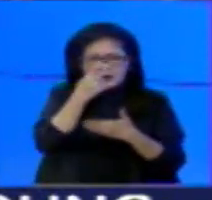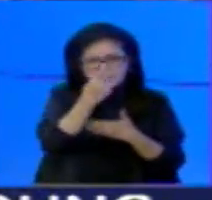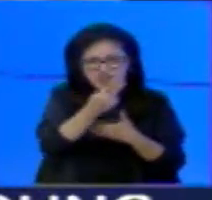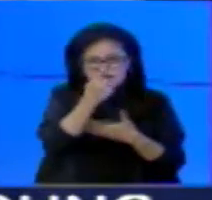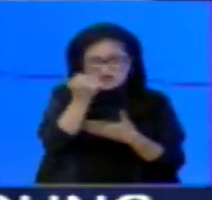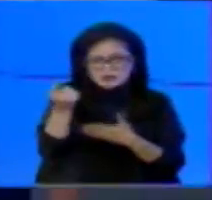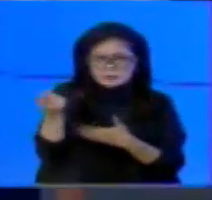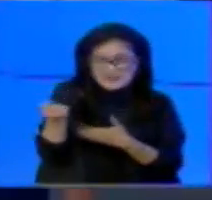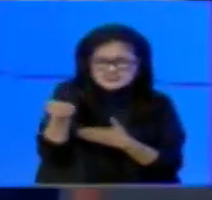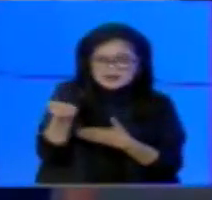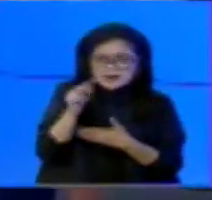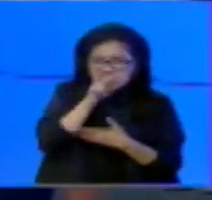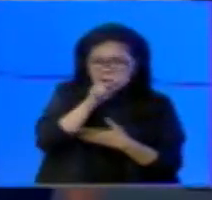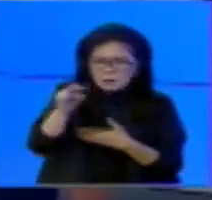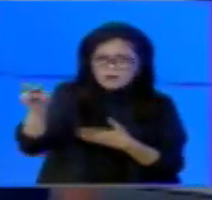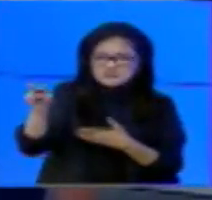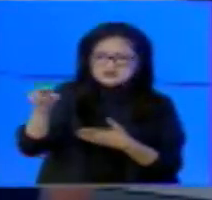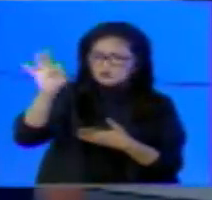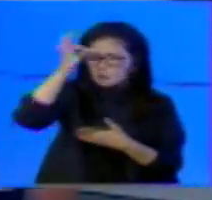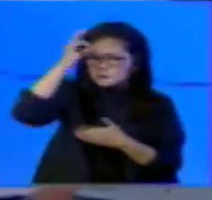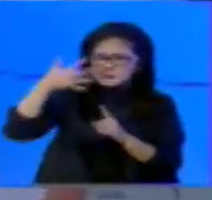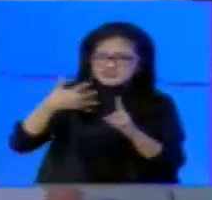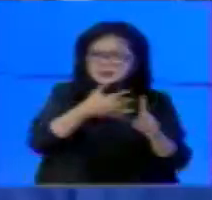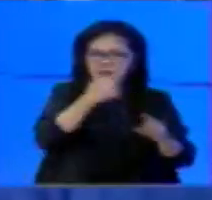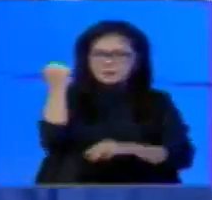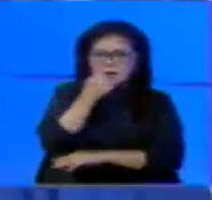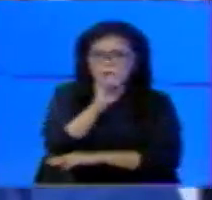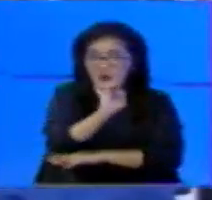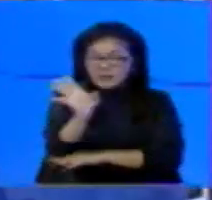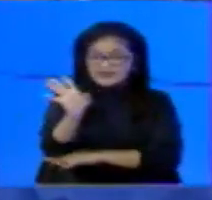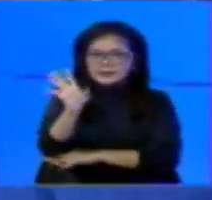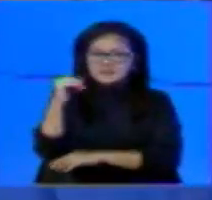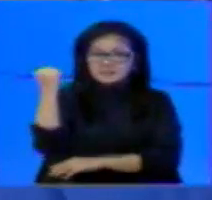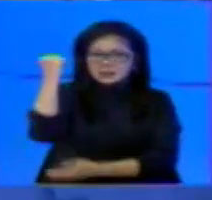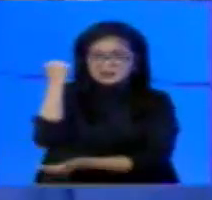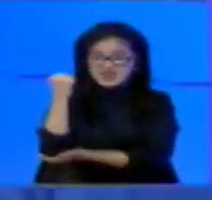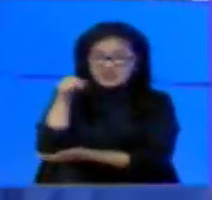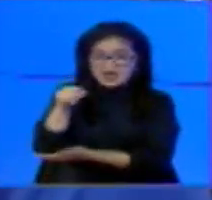pasar-pasar. Polisi masih mengejar para pelaku lain yang terlibat. Para tersangka diancam